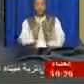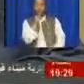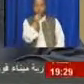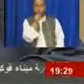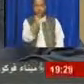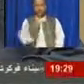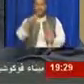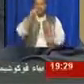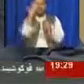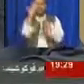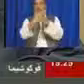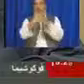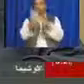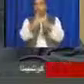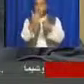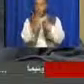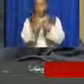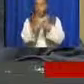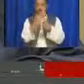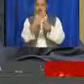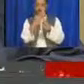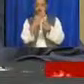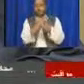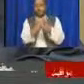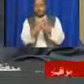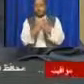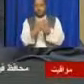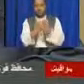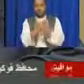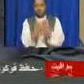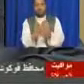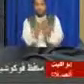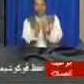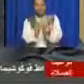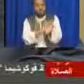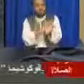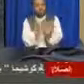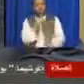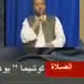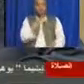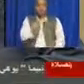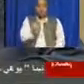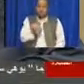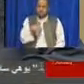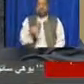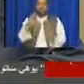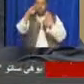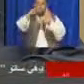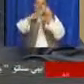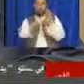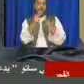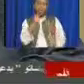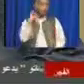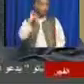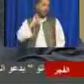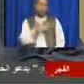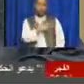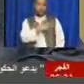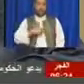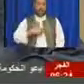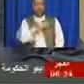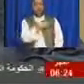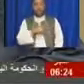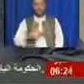وربما عدم معالجه الاسباب تجعل نتاخر في الخطط التي وضعناها حتى الحكومه